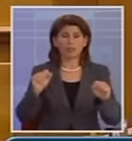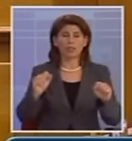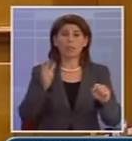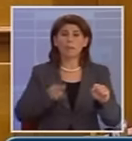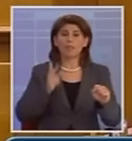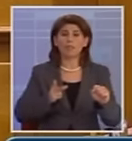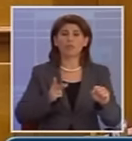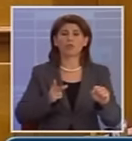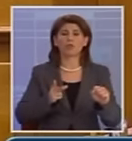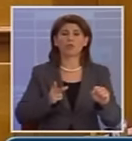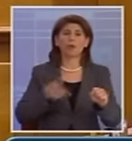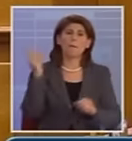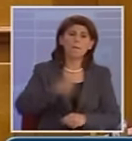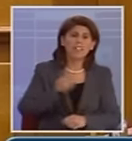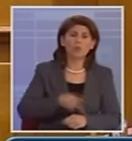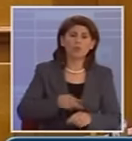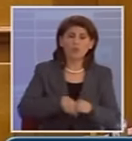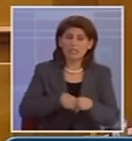ποινικούς.